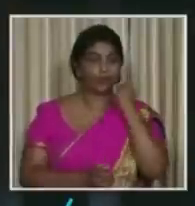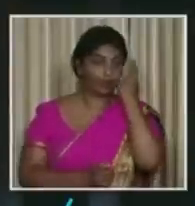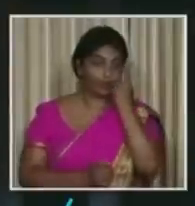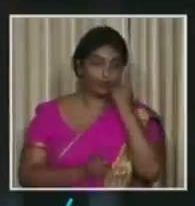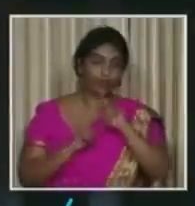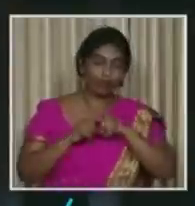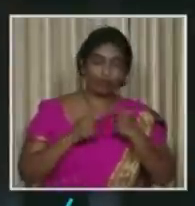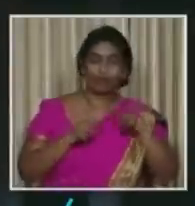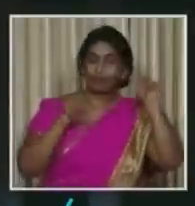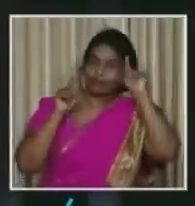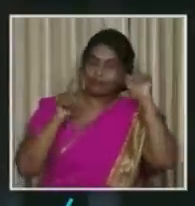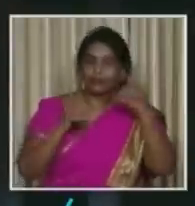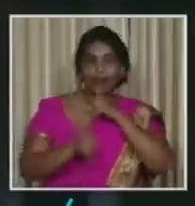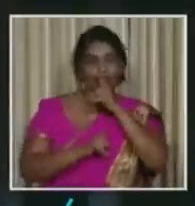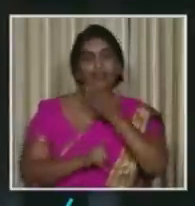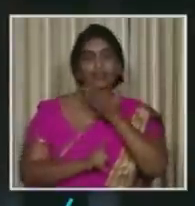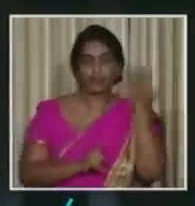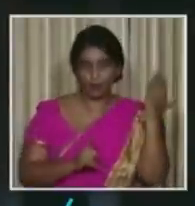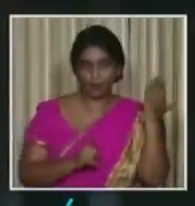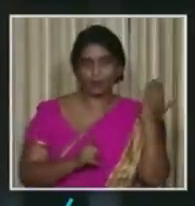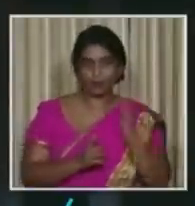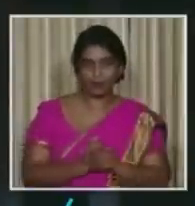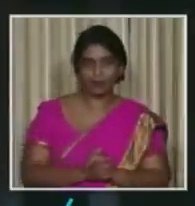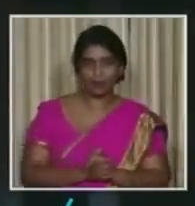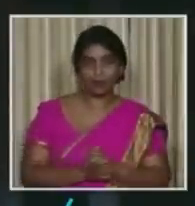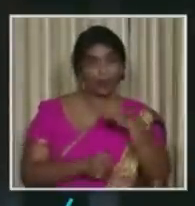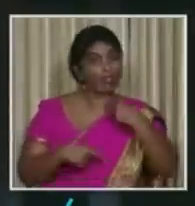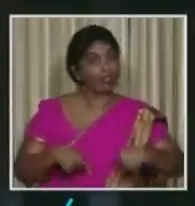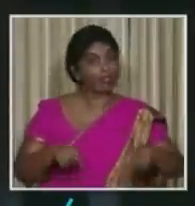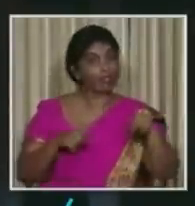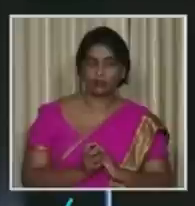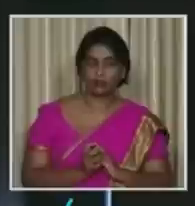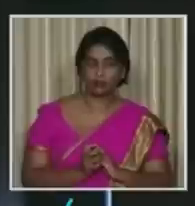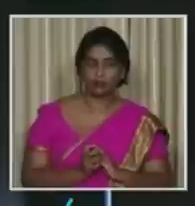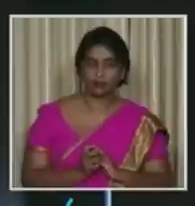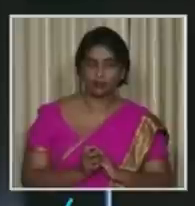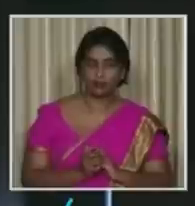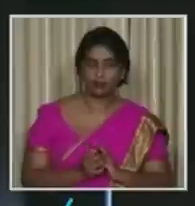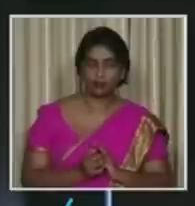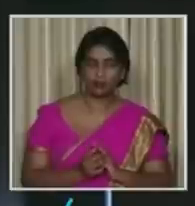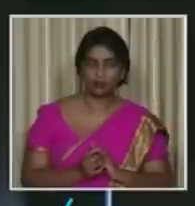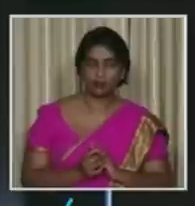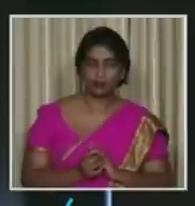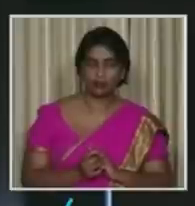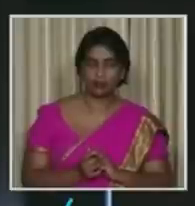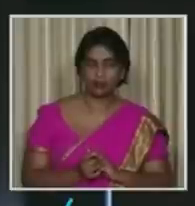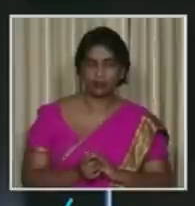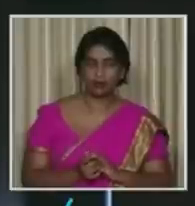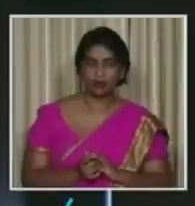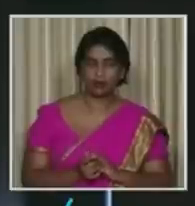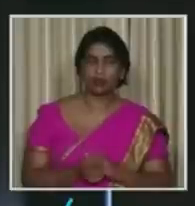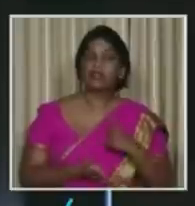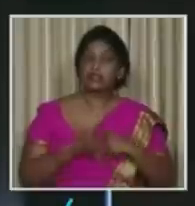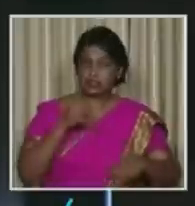දක්ෂයිනේ ඕන ගොනෙකුට ඕන දෙයක් කියන්න පුළුවන්. ඔබතුමාගේ තර්කයනේ ඔබතුමාගේ තර්ක. ඡන්දේ අපි ඕනනේ.